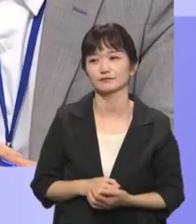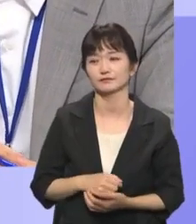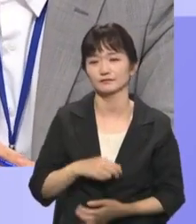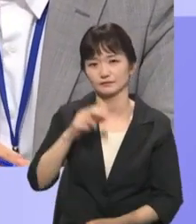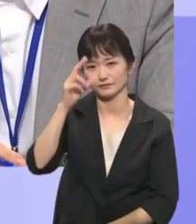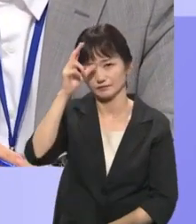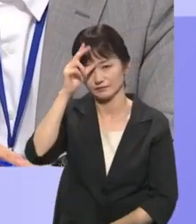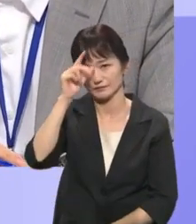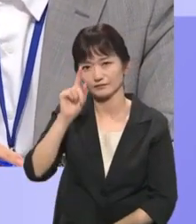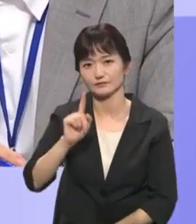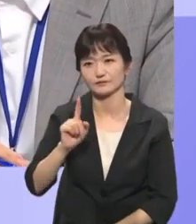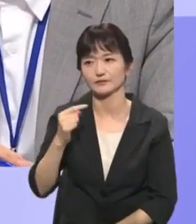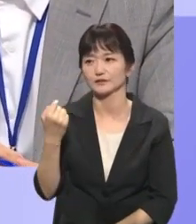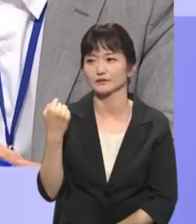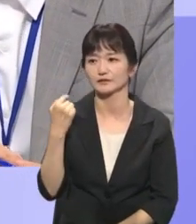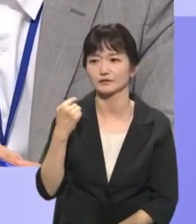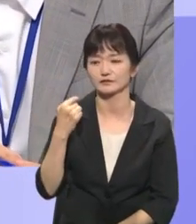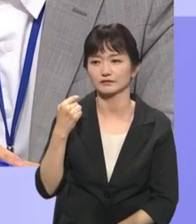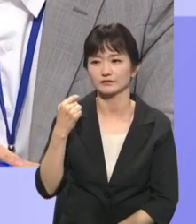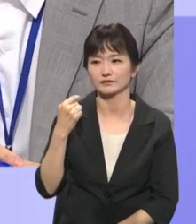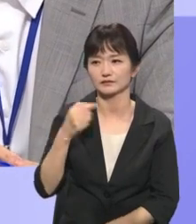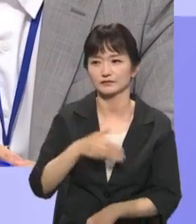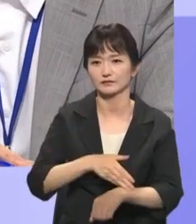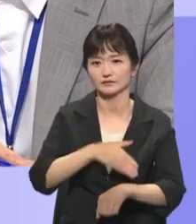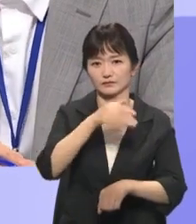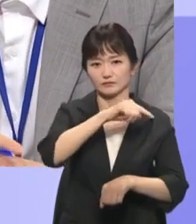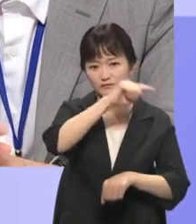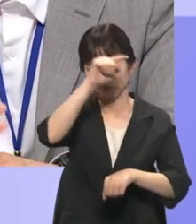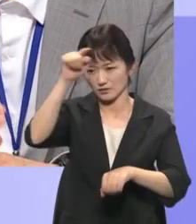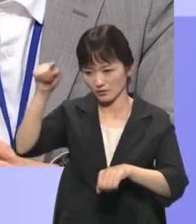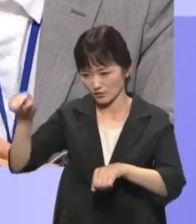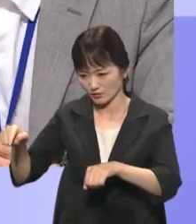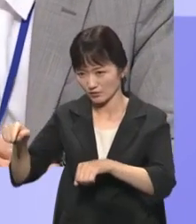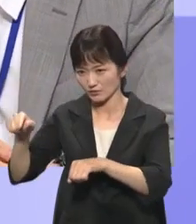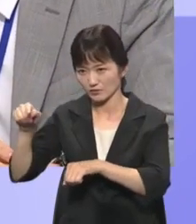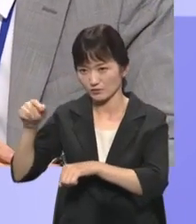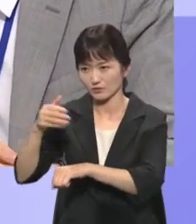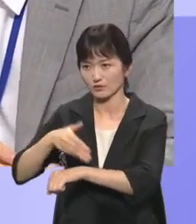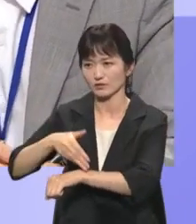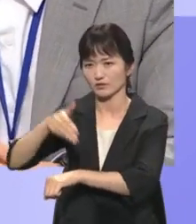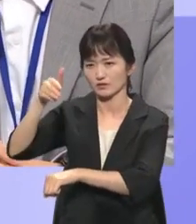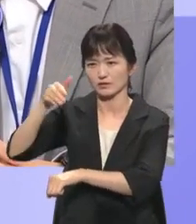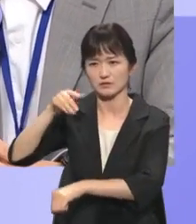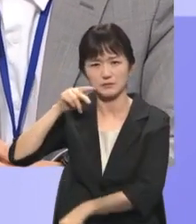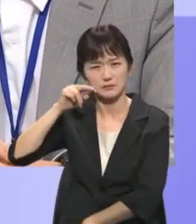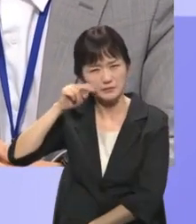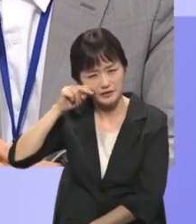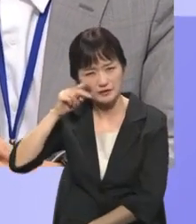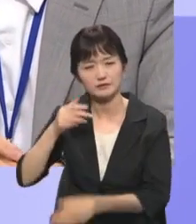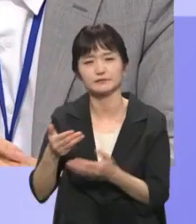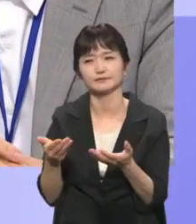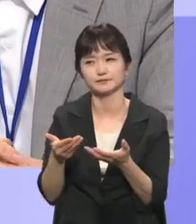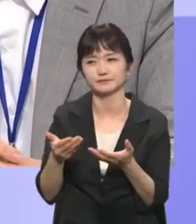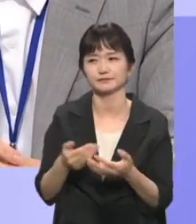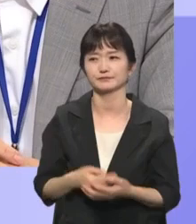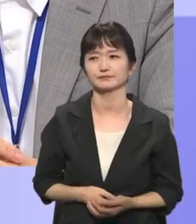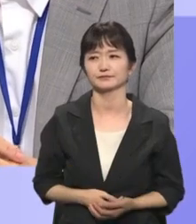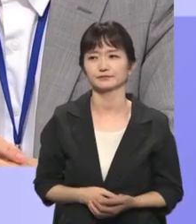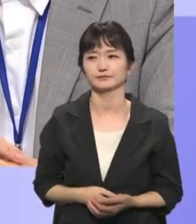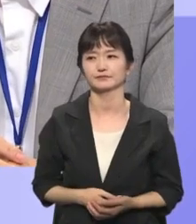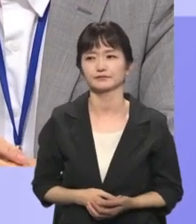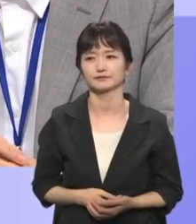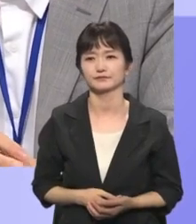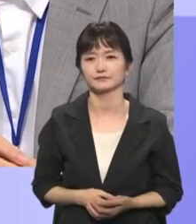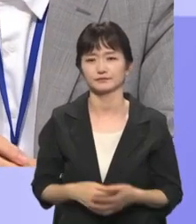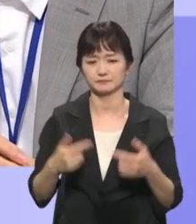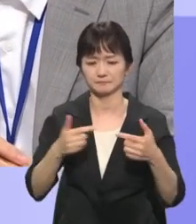경찰은 어제 9시부터 오늘 9시까지 그 의로 비상이 걸려 있었습니다. 비상공무가. 예, 예. 그래서 그